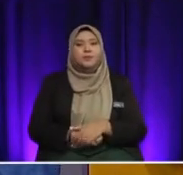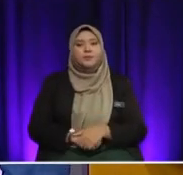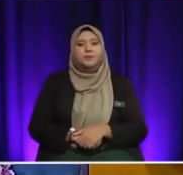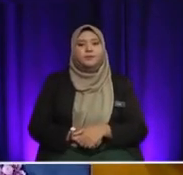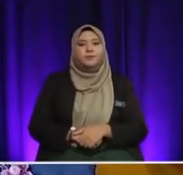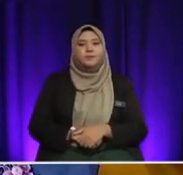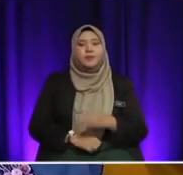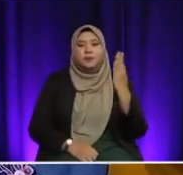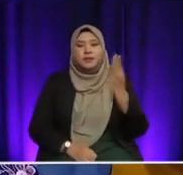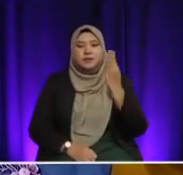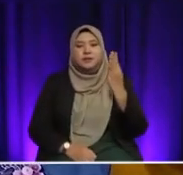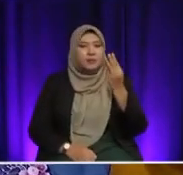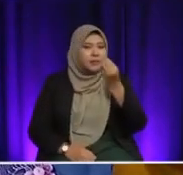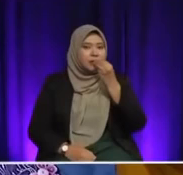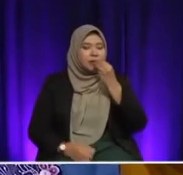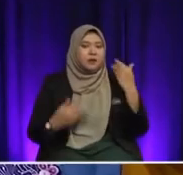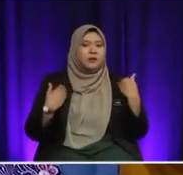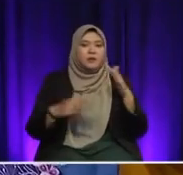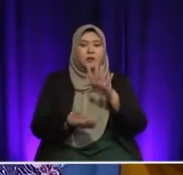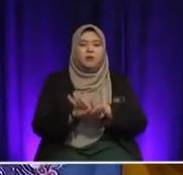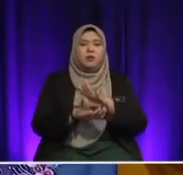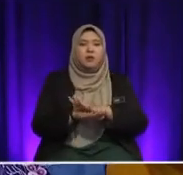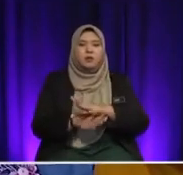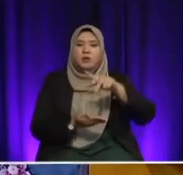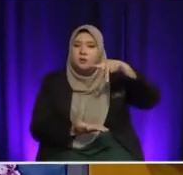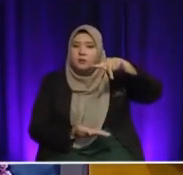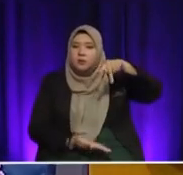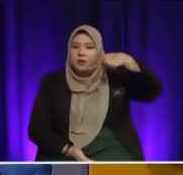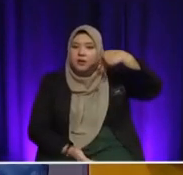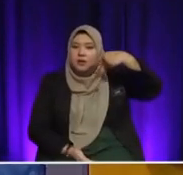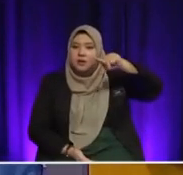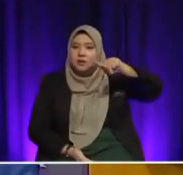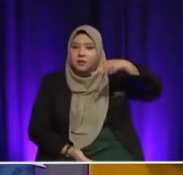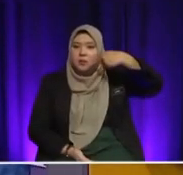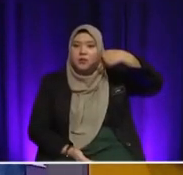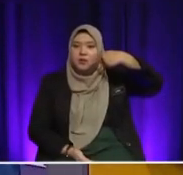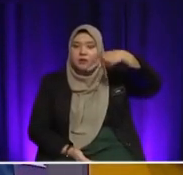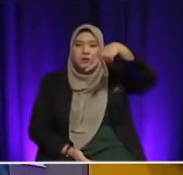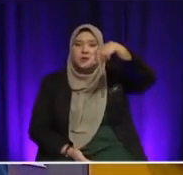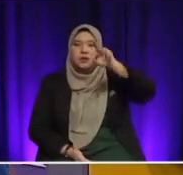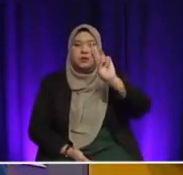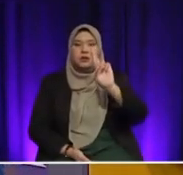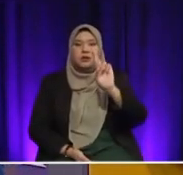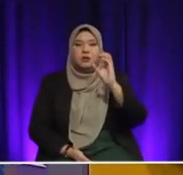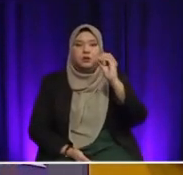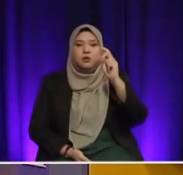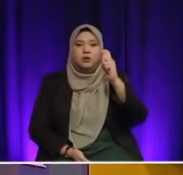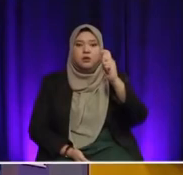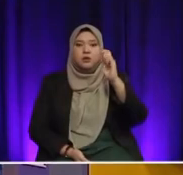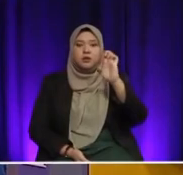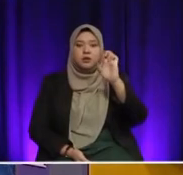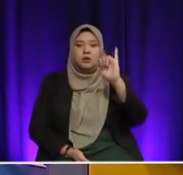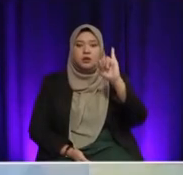Jadi kita kena simpan. Sebab tu tadi kita kata kita dia adalah produk sejuk beku. Sejuk beku. Okey. Tujuan dia